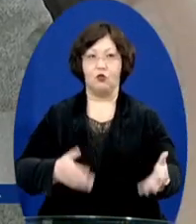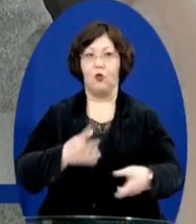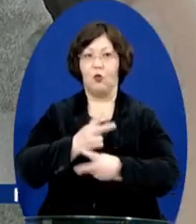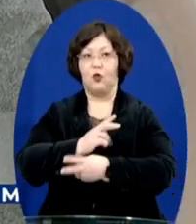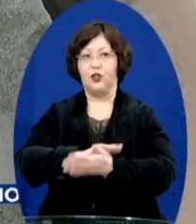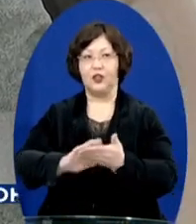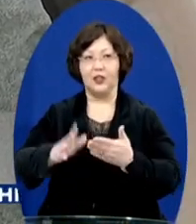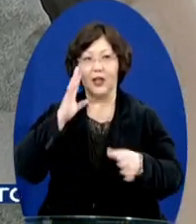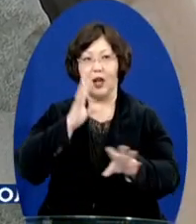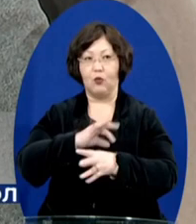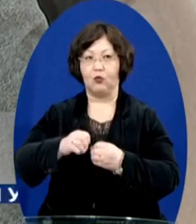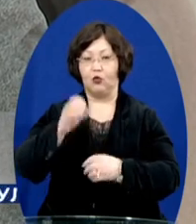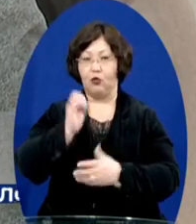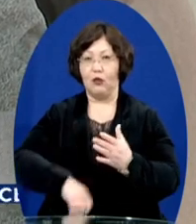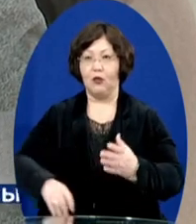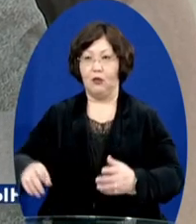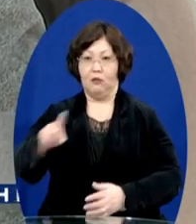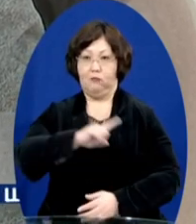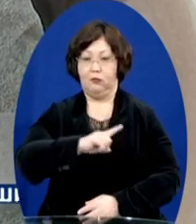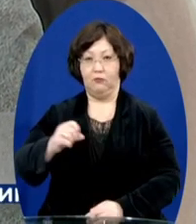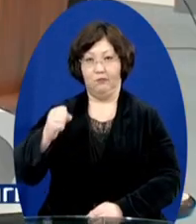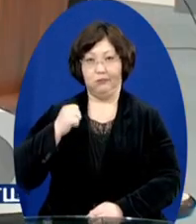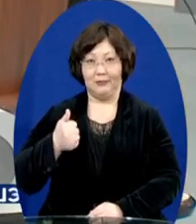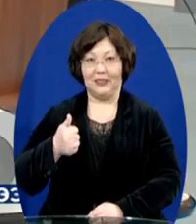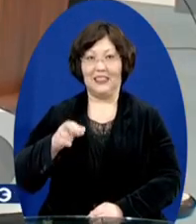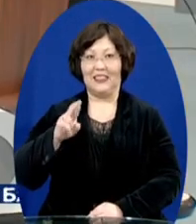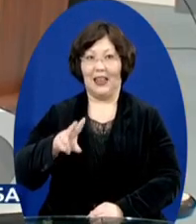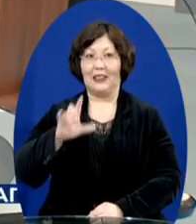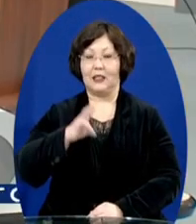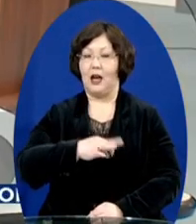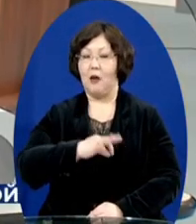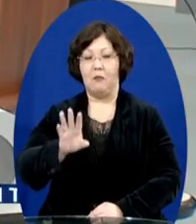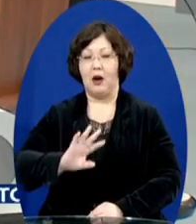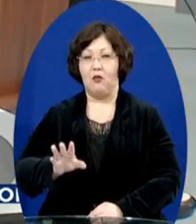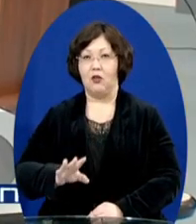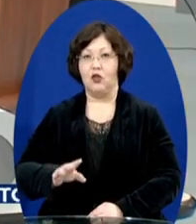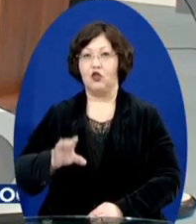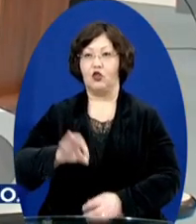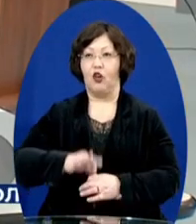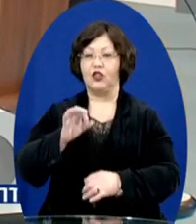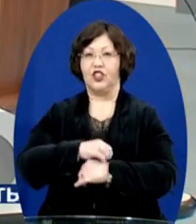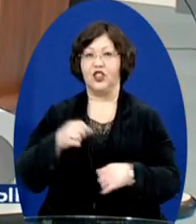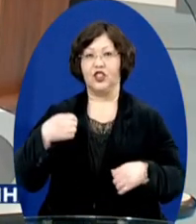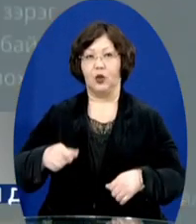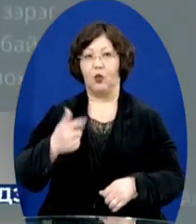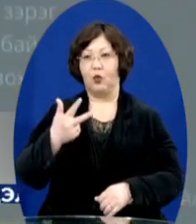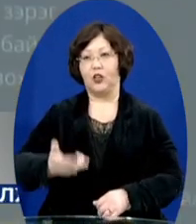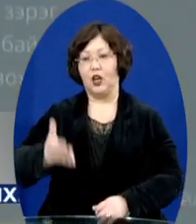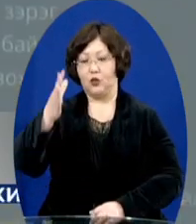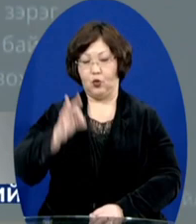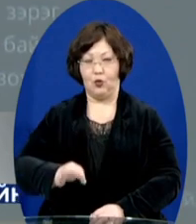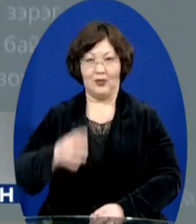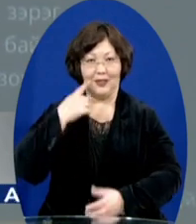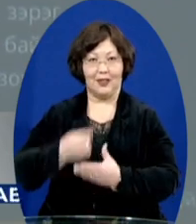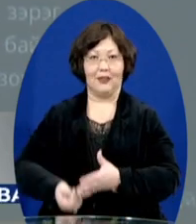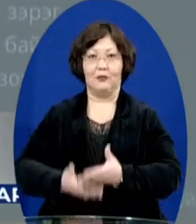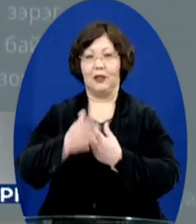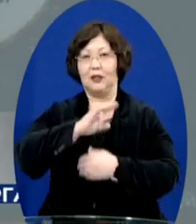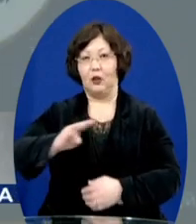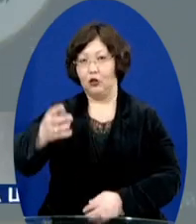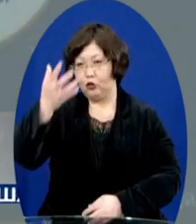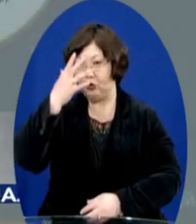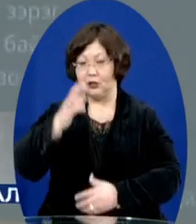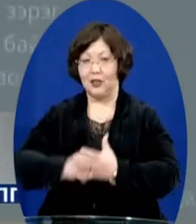Тэгвэл хуулийн шинжилсэн найруулгад ялалт байгуулсан хэсгээс үл хамаарч нийт сонгогчдын 3-аас дээш хувийн санал авсан намд төрийн